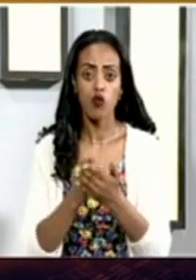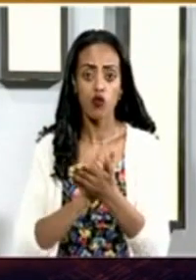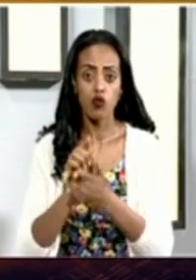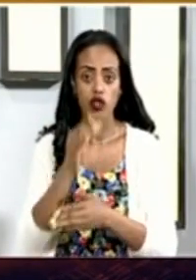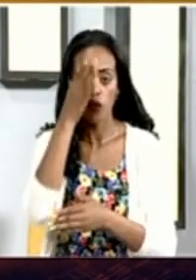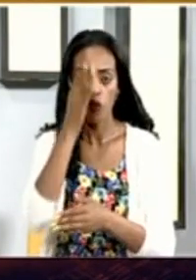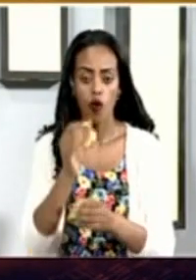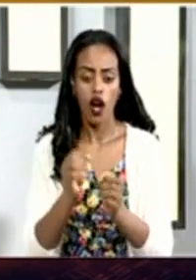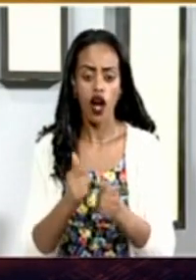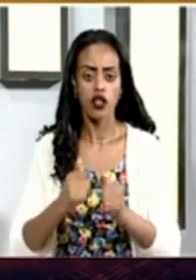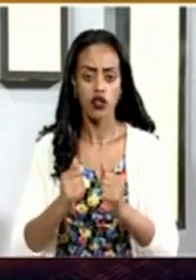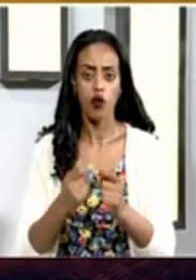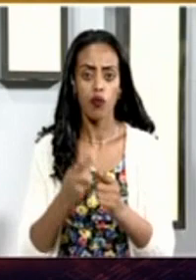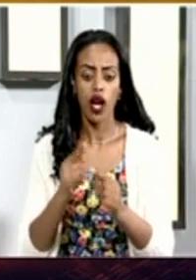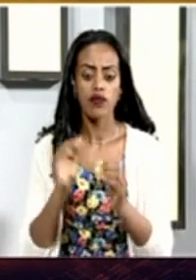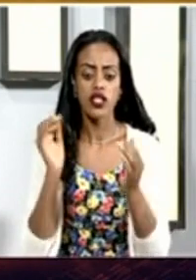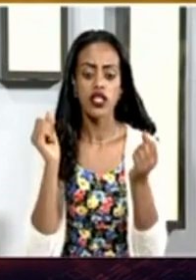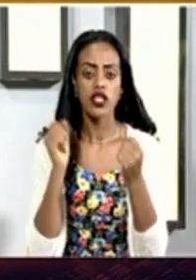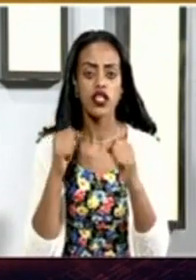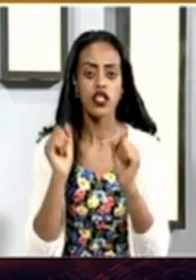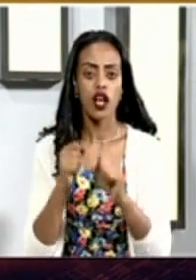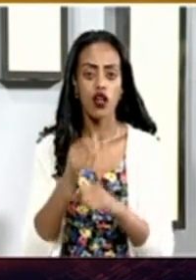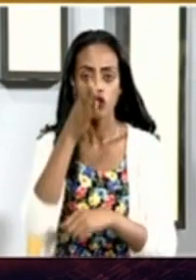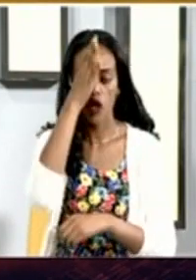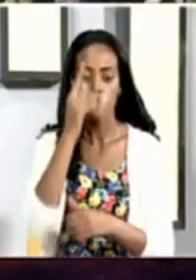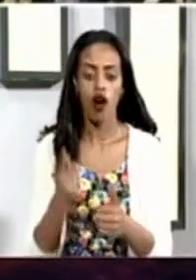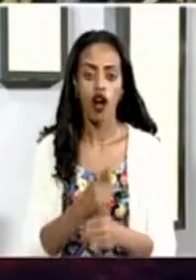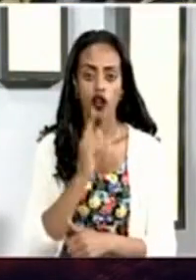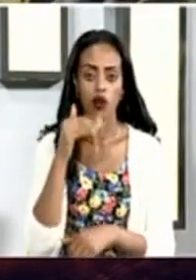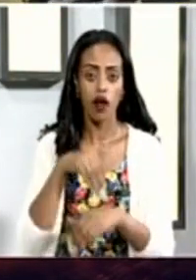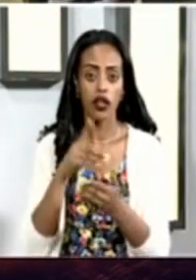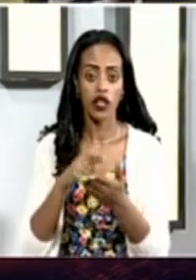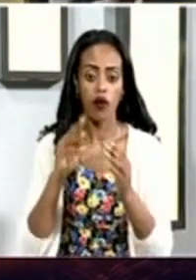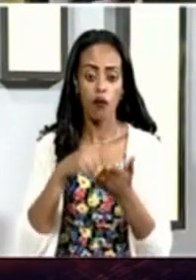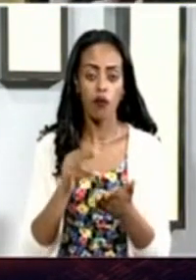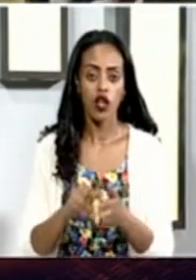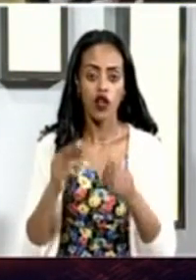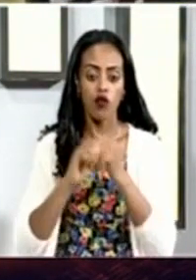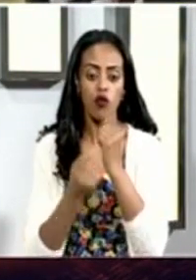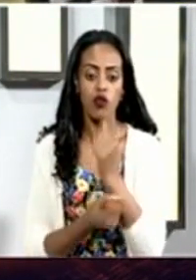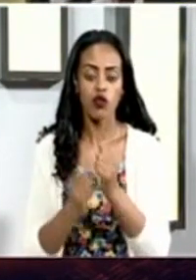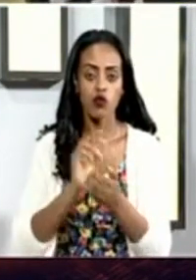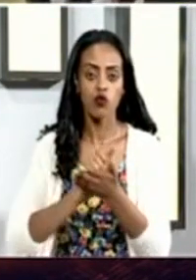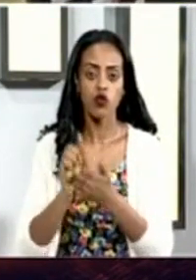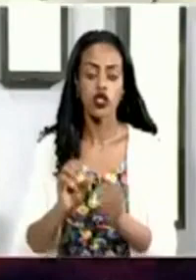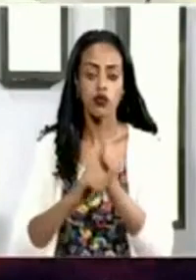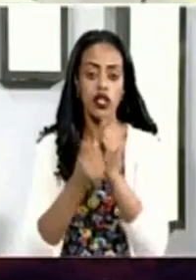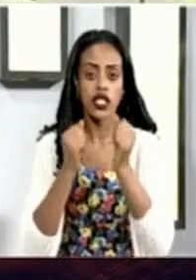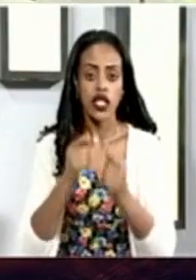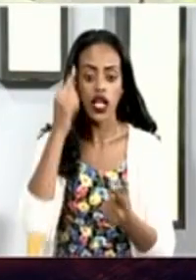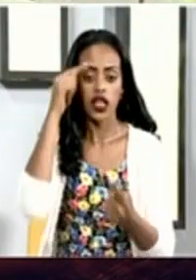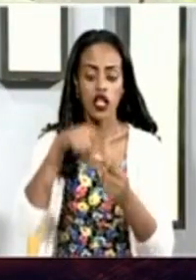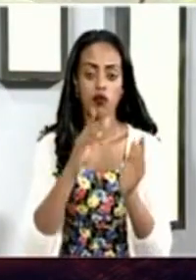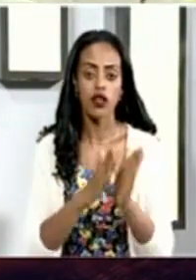ጳውሎስ ኣትሪሮም ካብ ዝተቃለሱ ኣቦ ሓደ እዮም ነይሮም። ኣብ ከተማ መቐለ ፋውንዴሽን ብፁእ ወቅዱስ አቡነ ጳውሎስ ንምጥያሽ ዝኽእል ትልም